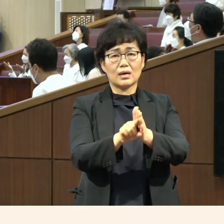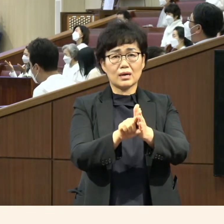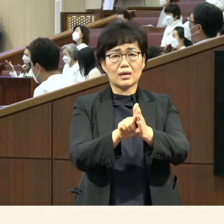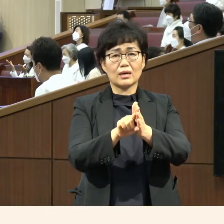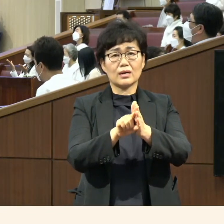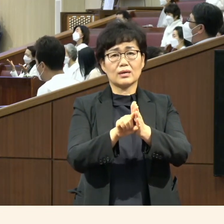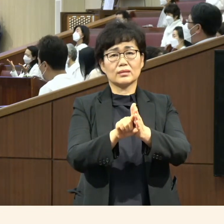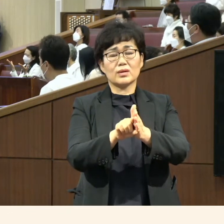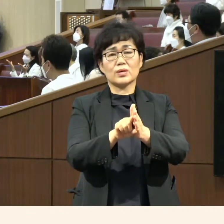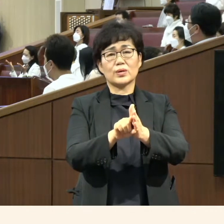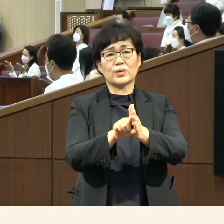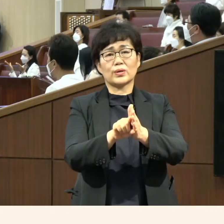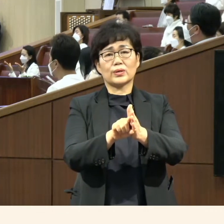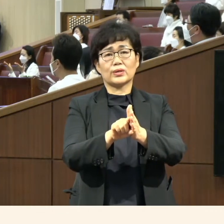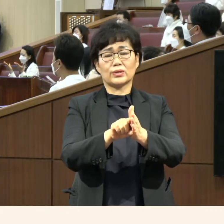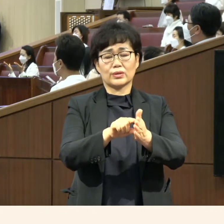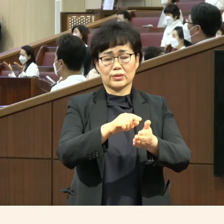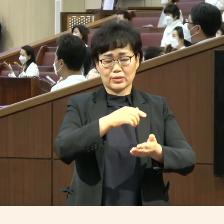위하여